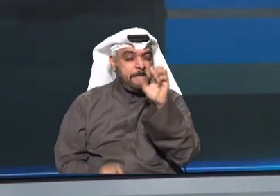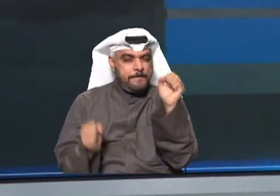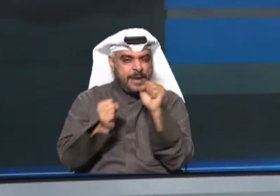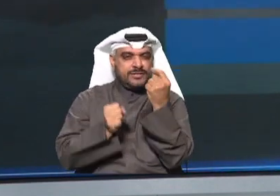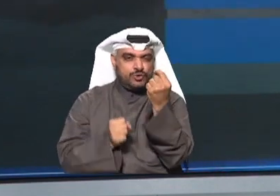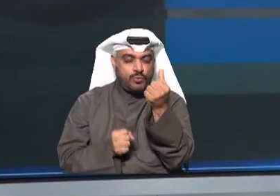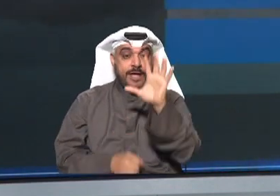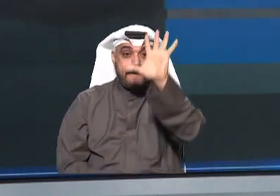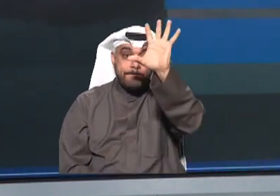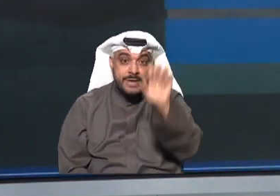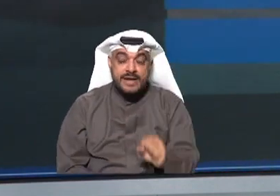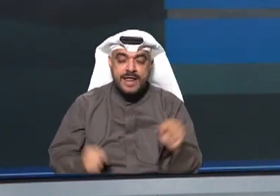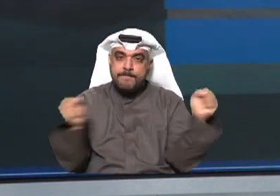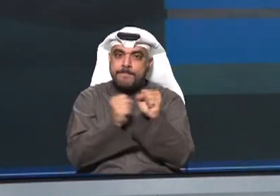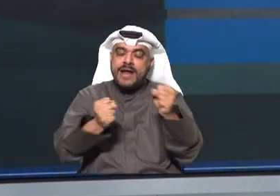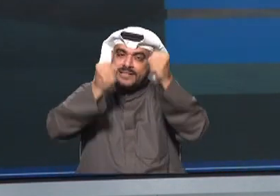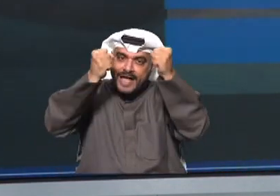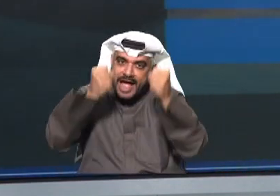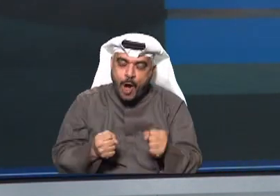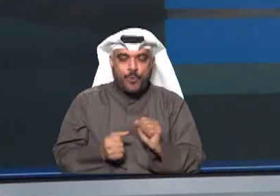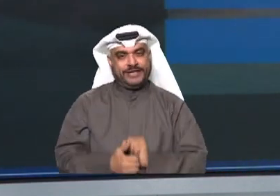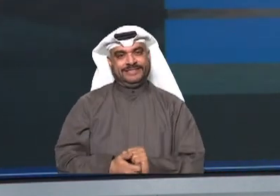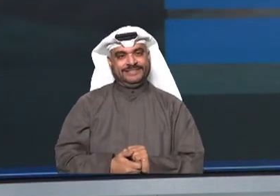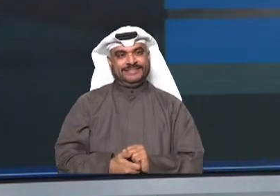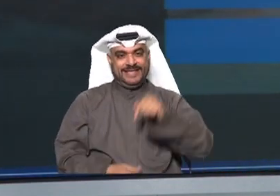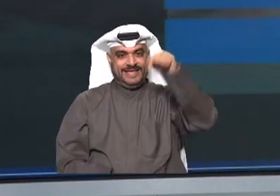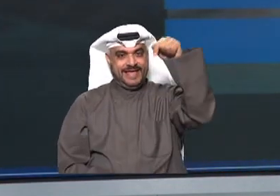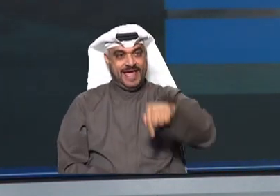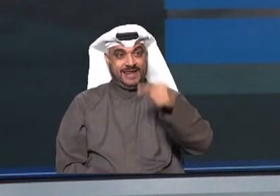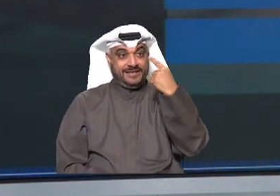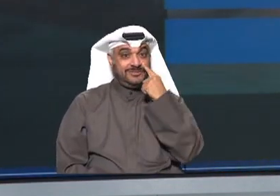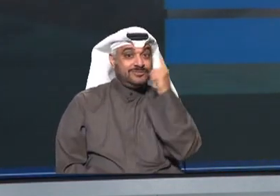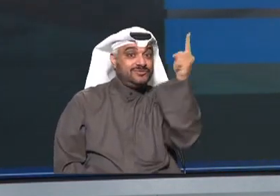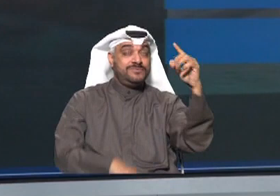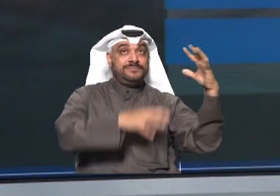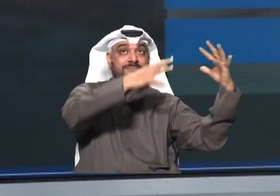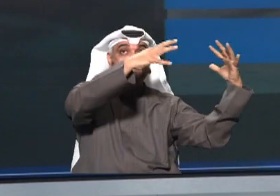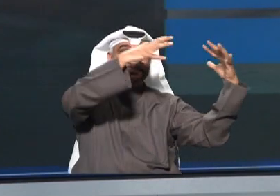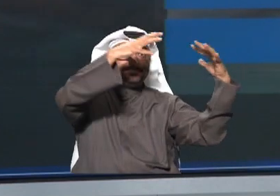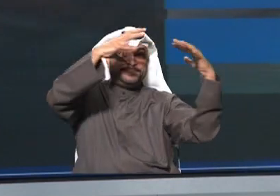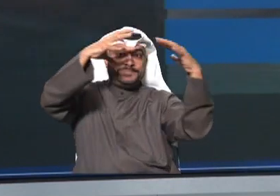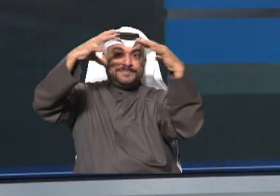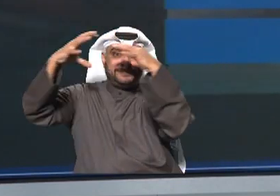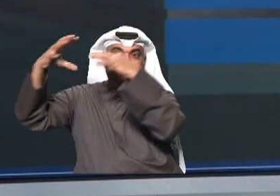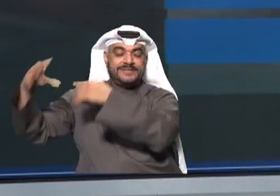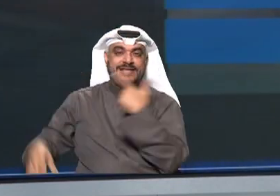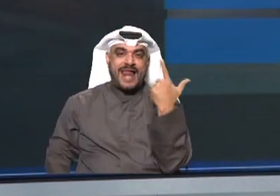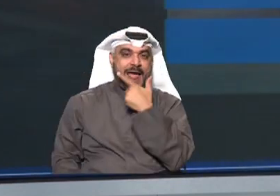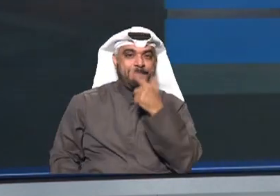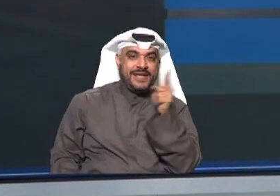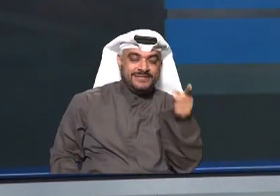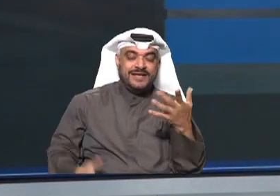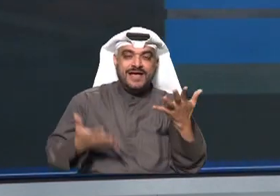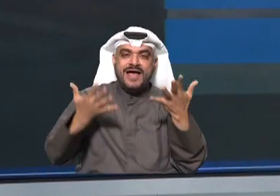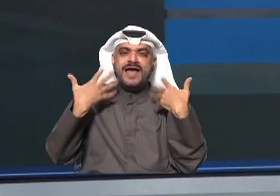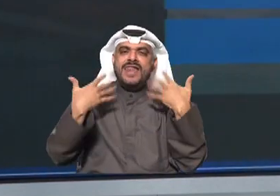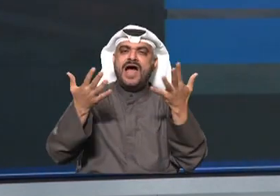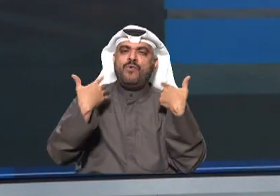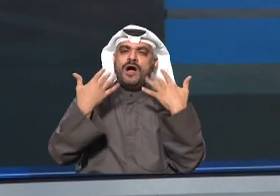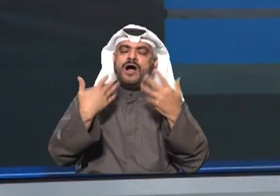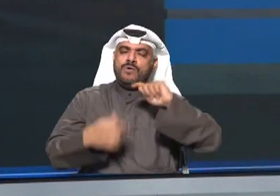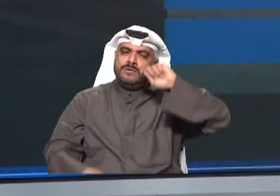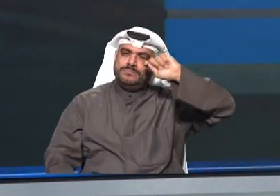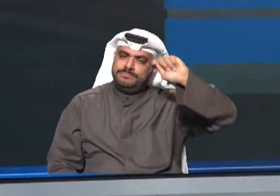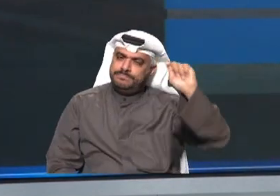حاليا عبور السحب مستمر، فرص لأمطار خفيفة متفرقة على بعض المناطق بين الحين والآخر، رياح شمالية غربية سرعتها حاليا 8 كيلومتر